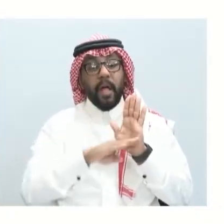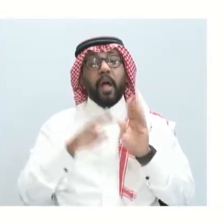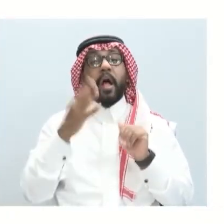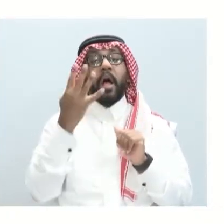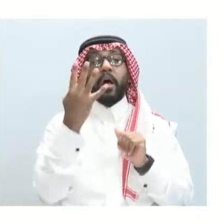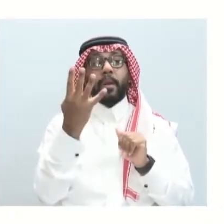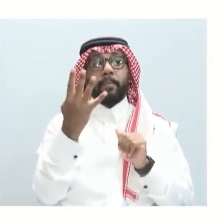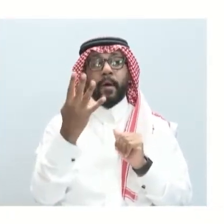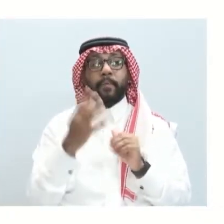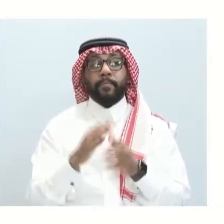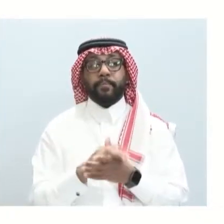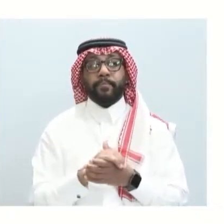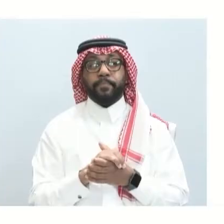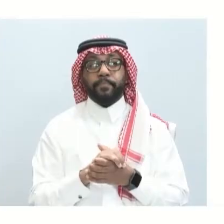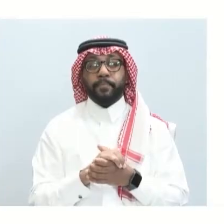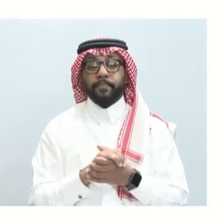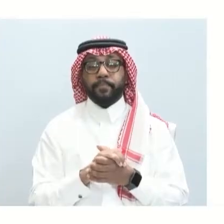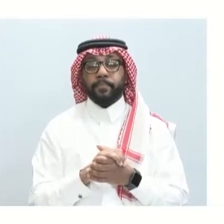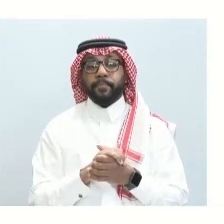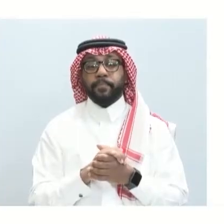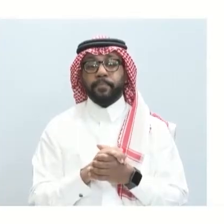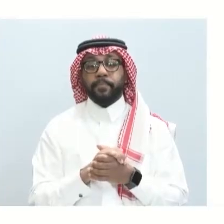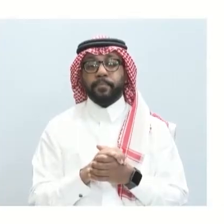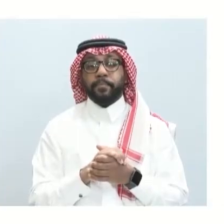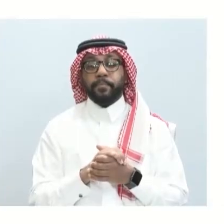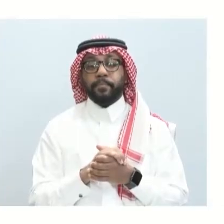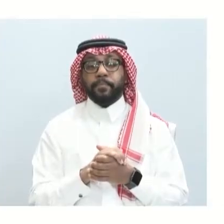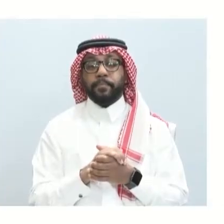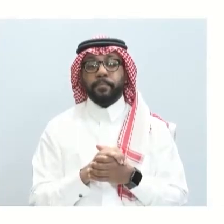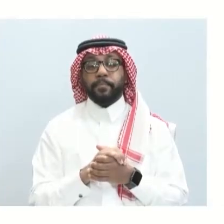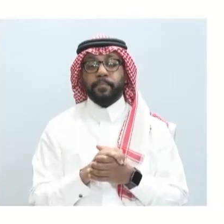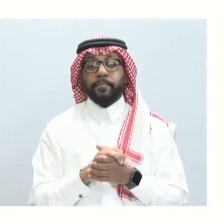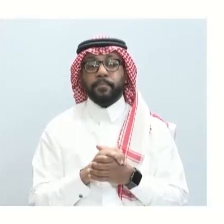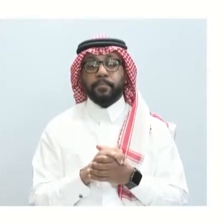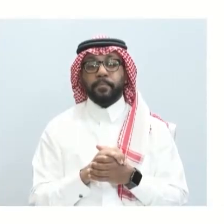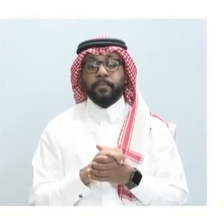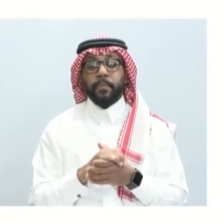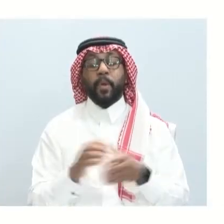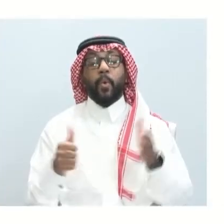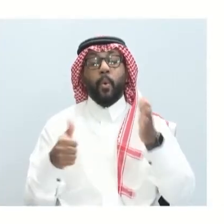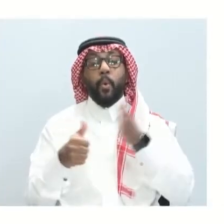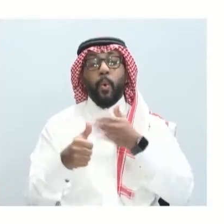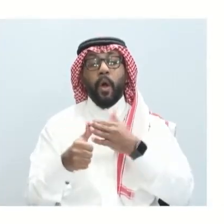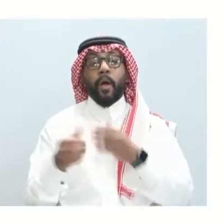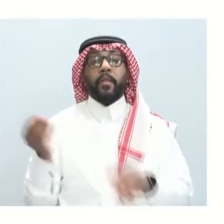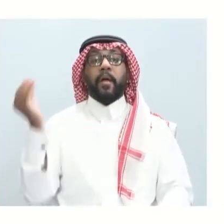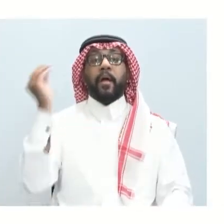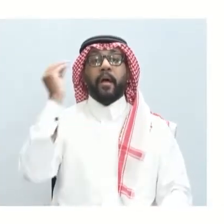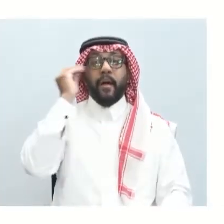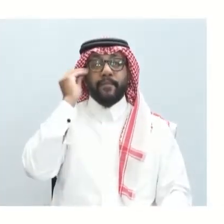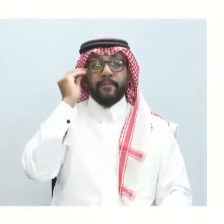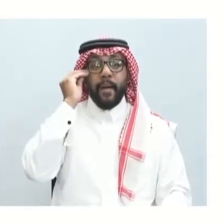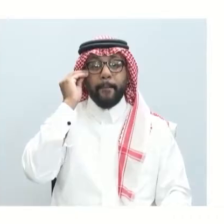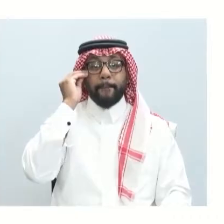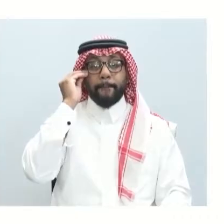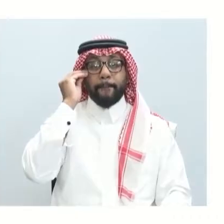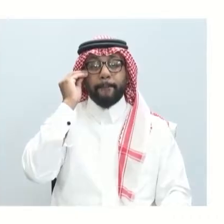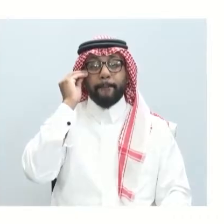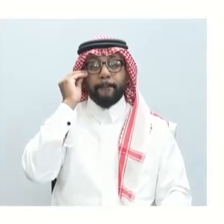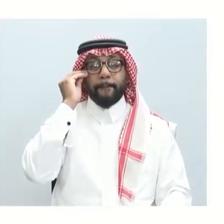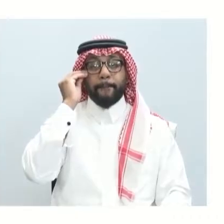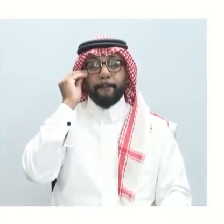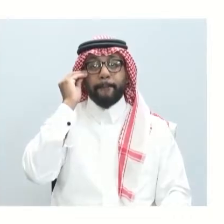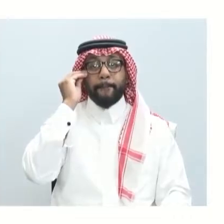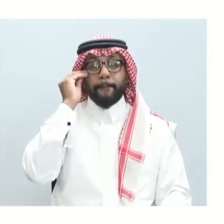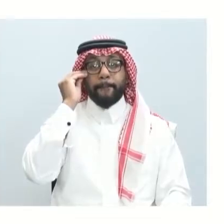من يعطيني ما هي الخطوه الاولى مبدعين افهم ماذا افهم يا ابطال افهم السؤال ما